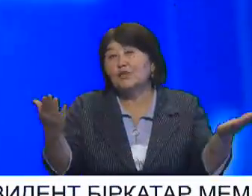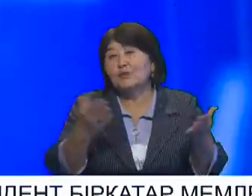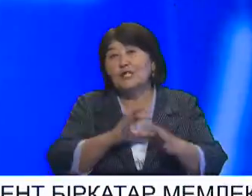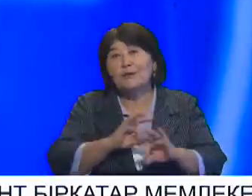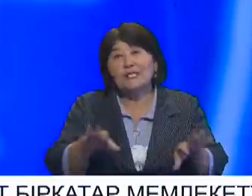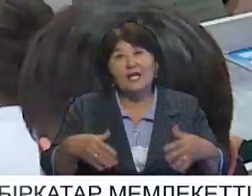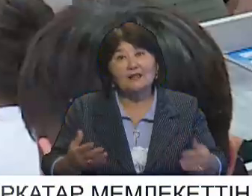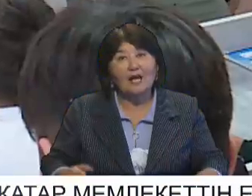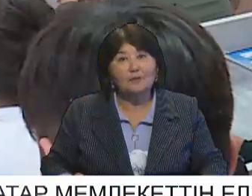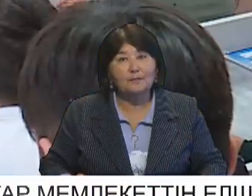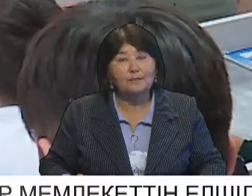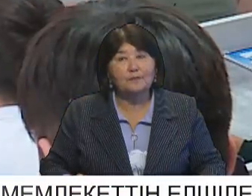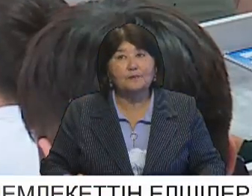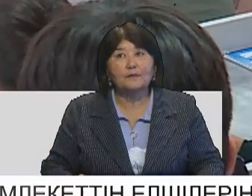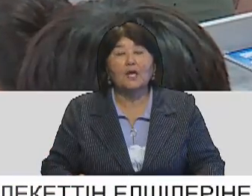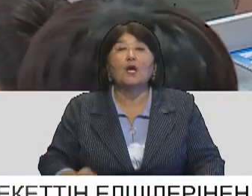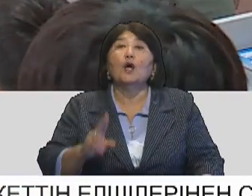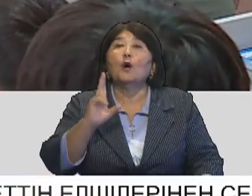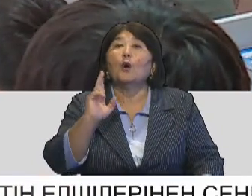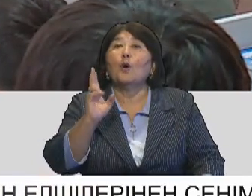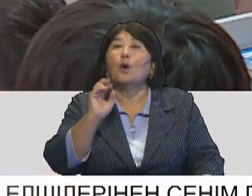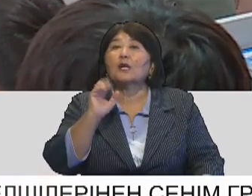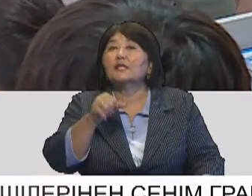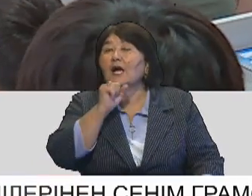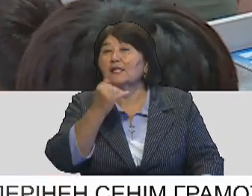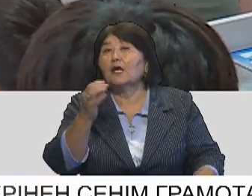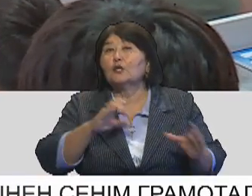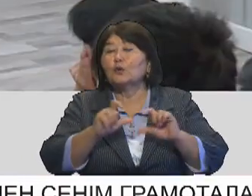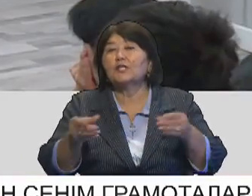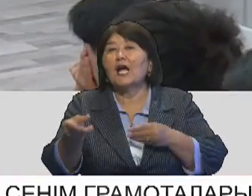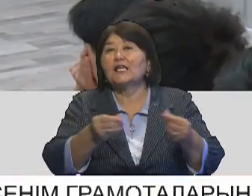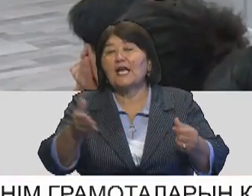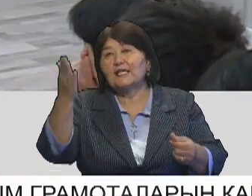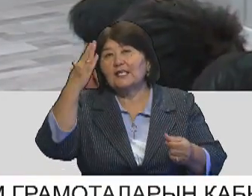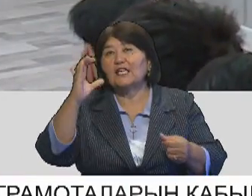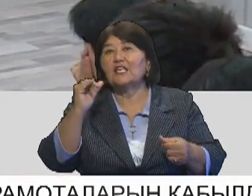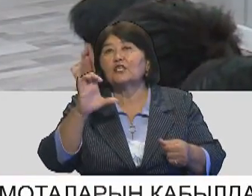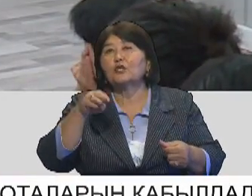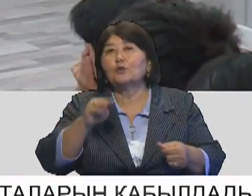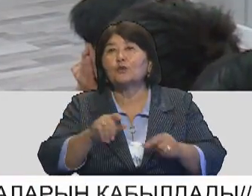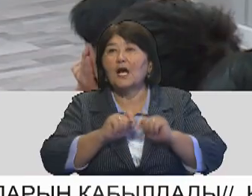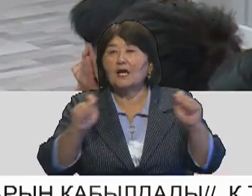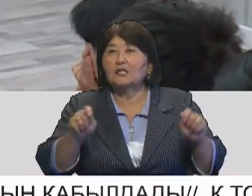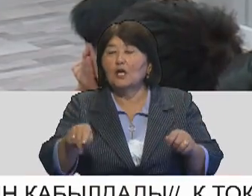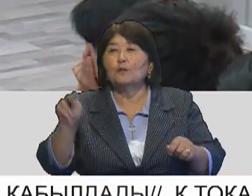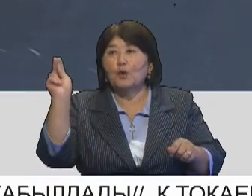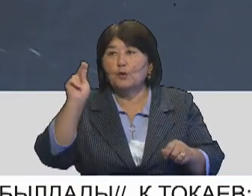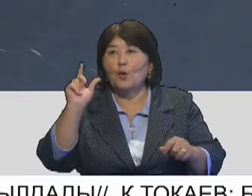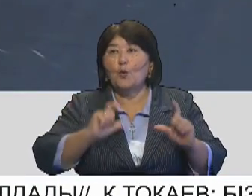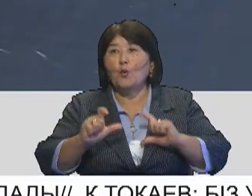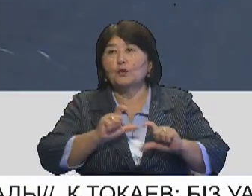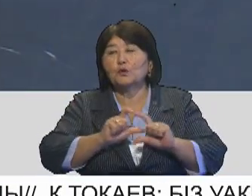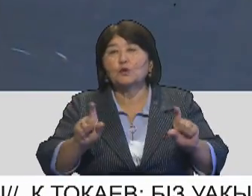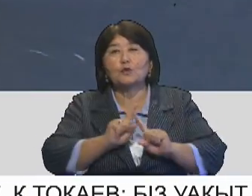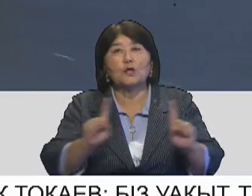бейнематериалда. Қорқыт ататында Қызылорда университетінде биыл жасанды интеллект институты ашылды. Сеул ұлттық техникалық университеті соңғы